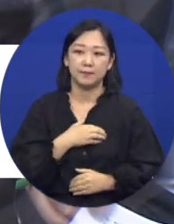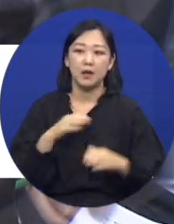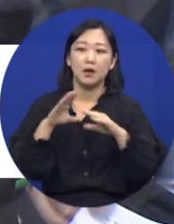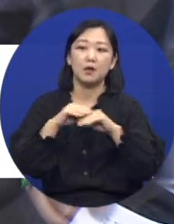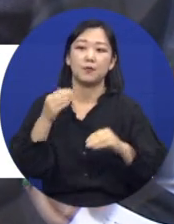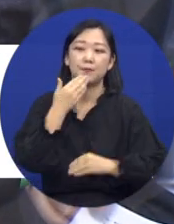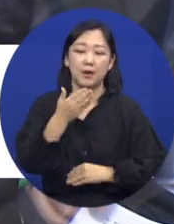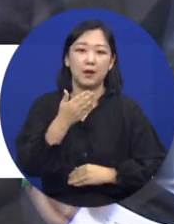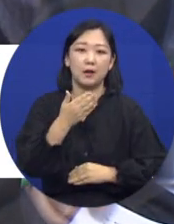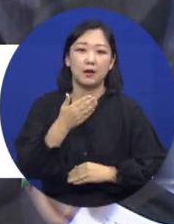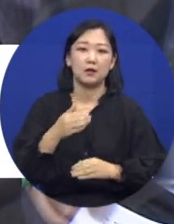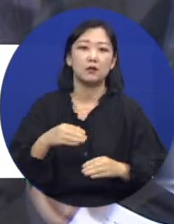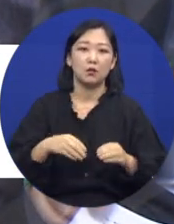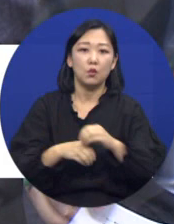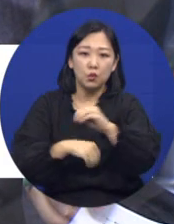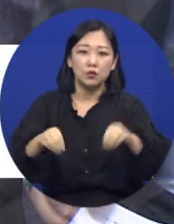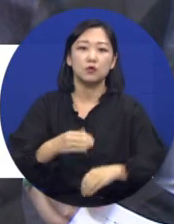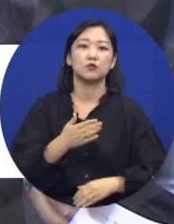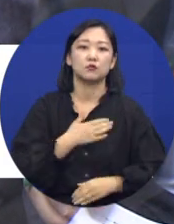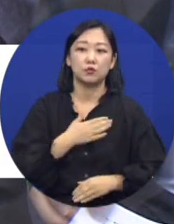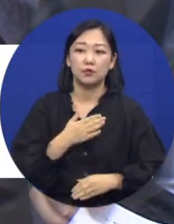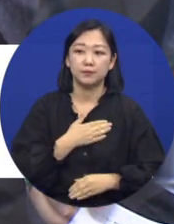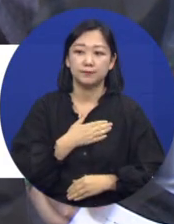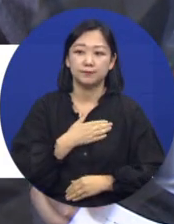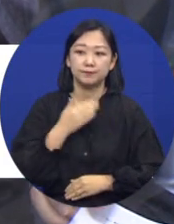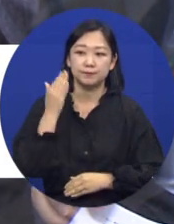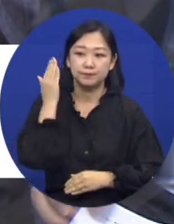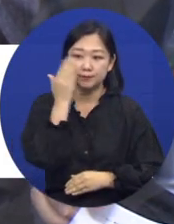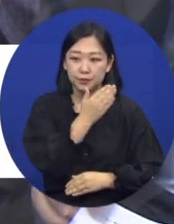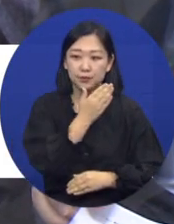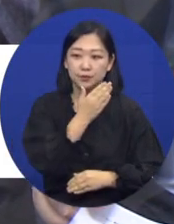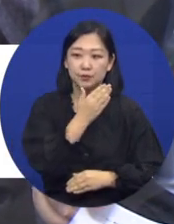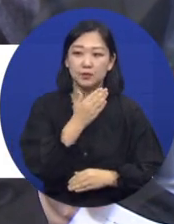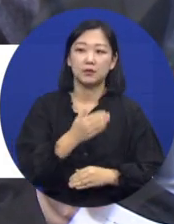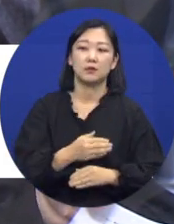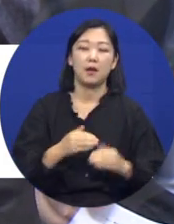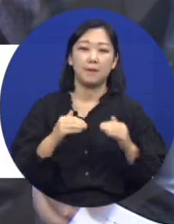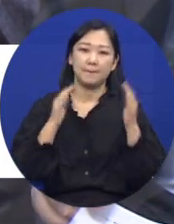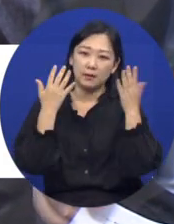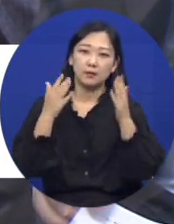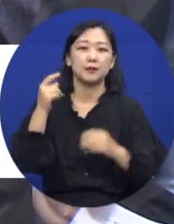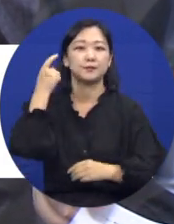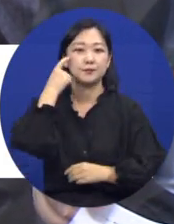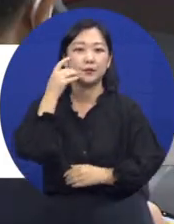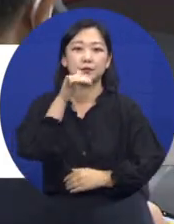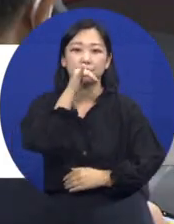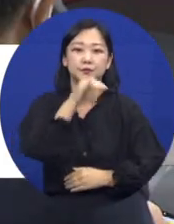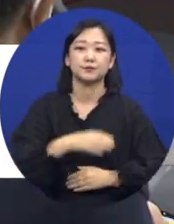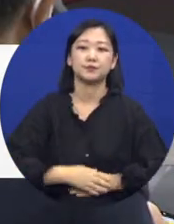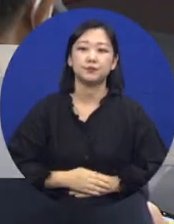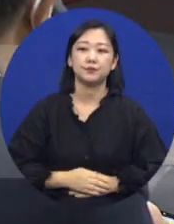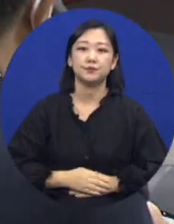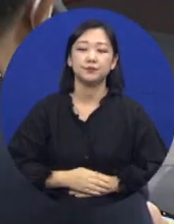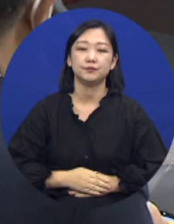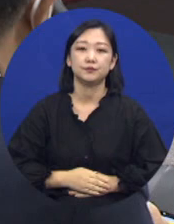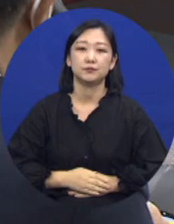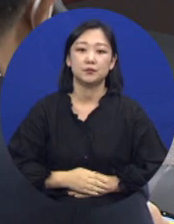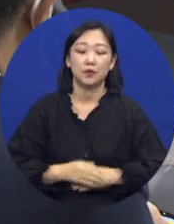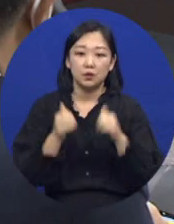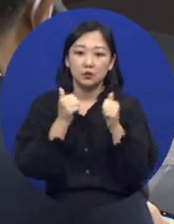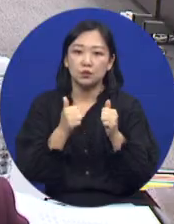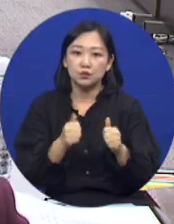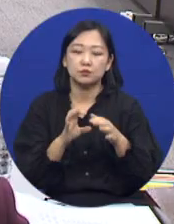오히려 저희들은 공익소송을 이 시민사회단체가 진행하는 것에서 반갑게 생각하고 있습니다. 그러면서